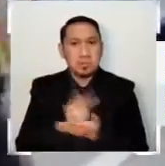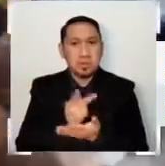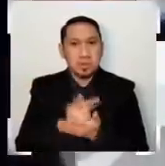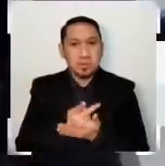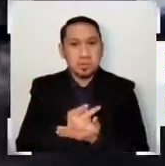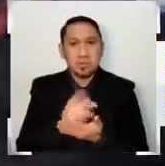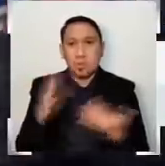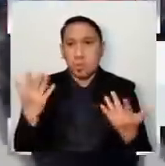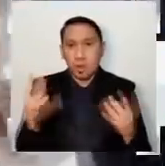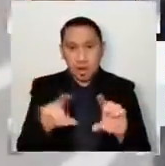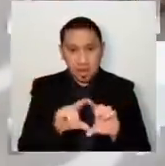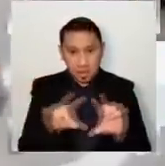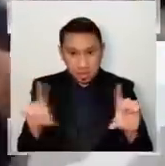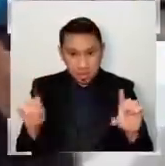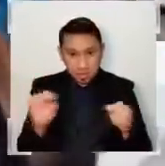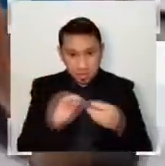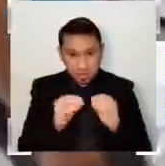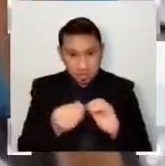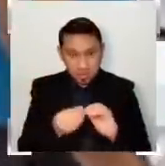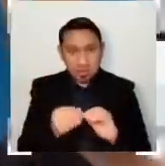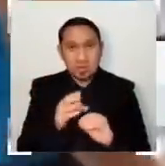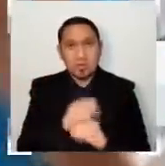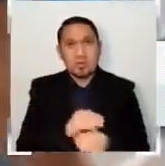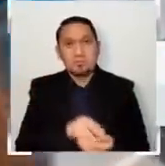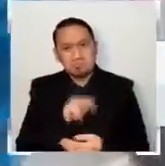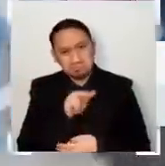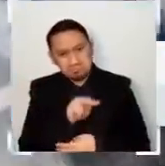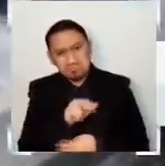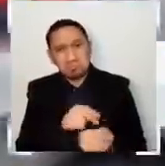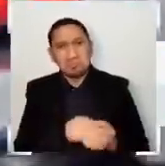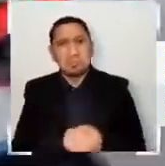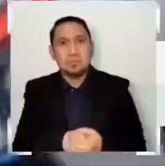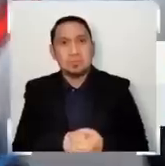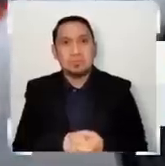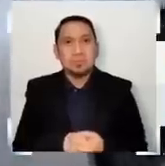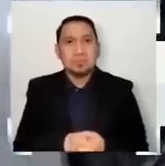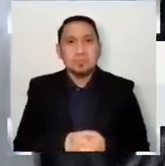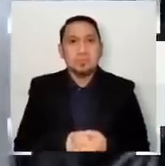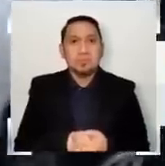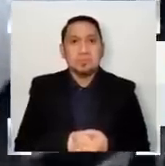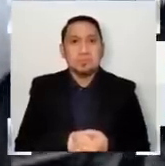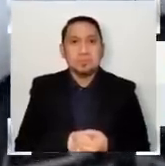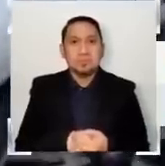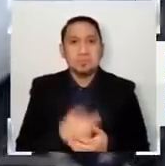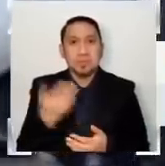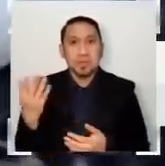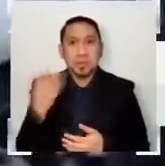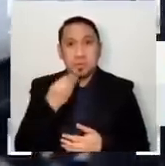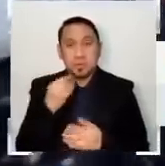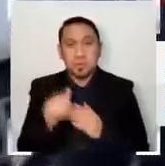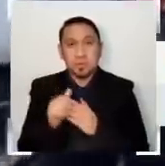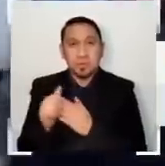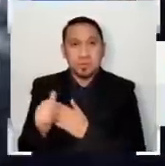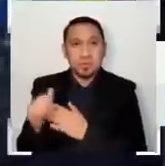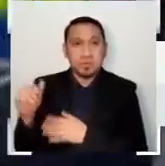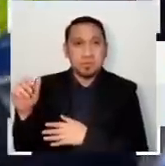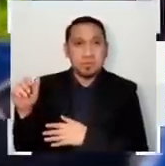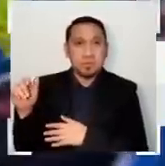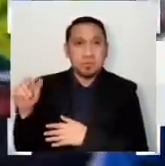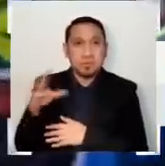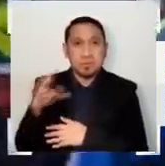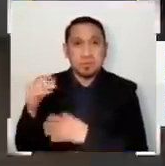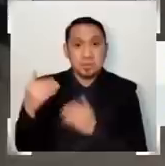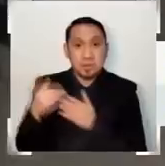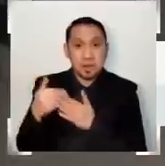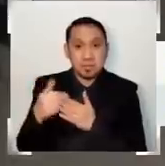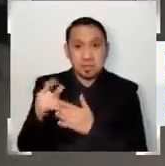plaka na mga nagrorondang MMDA Task Force Special Operations and Anti-Colorum Unit sa pangunguna ni Colonel Bong Nebrija malapit sa Timog Avenue sa